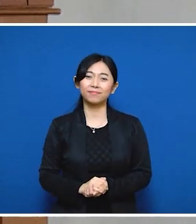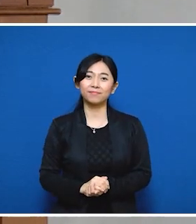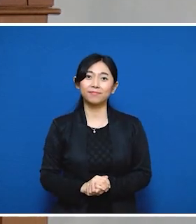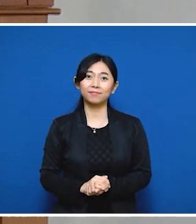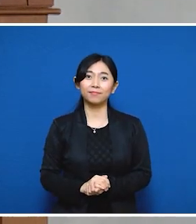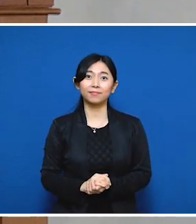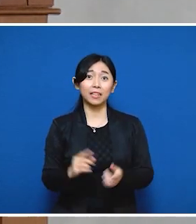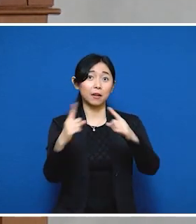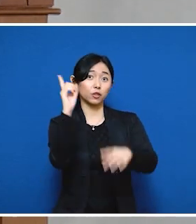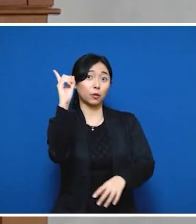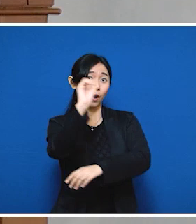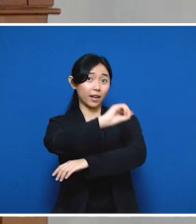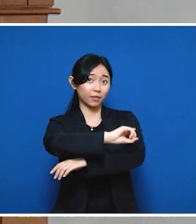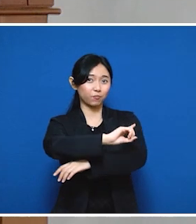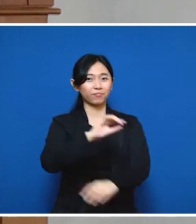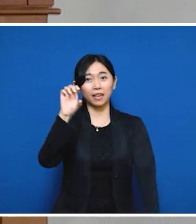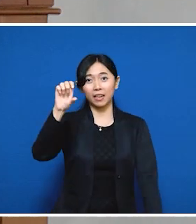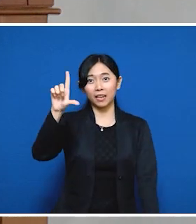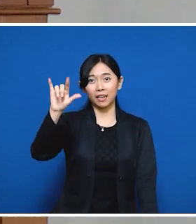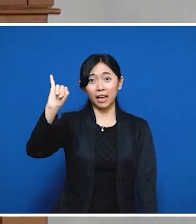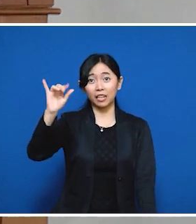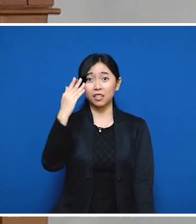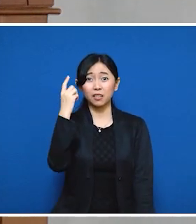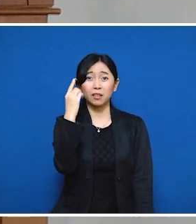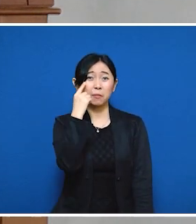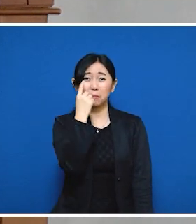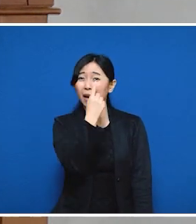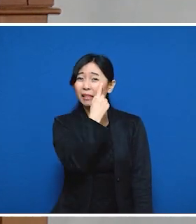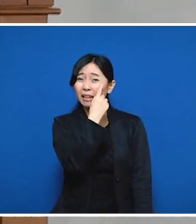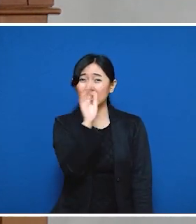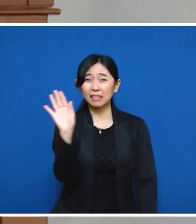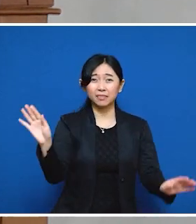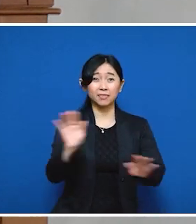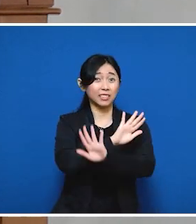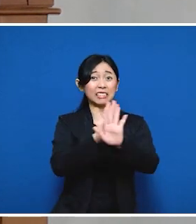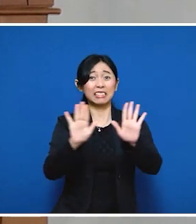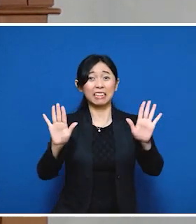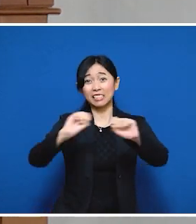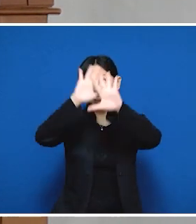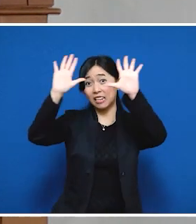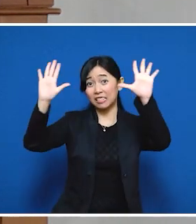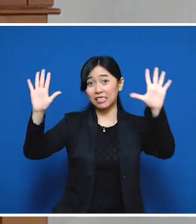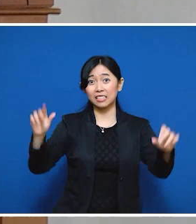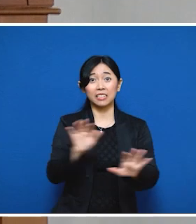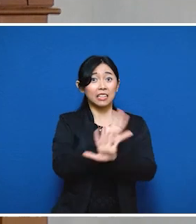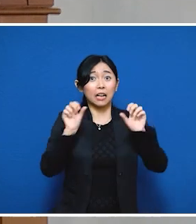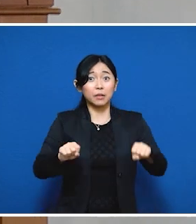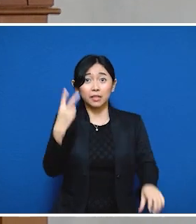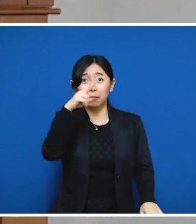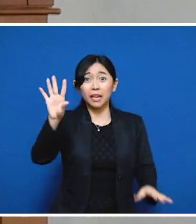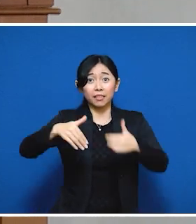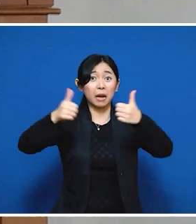Pada suatu hari Eli yang matanya mulai kabur dan tidak dapat melihat dengan